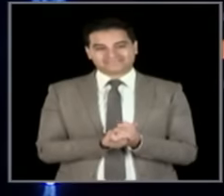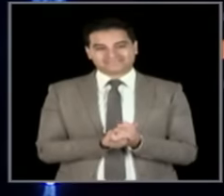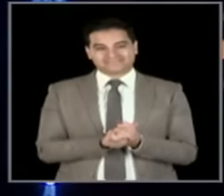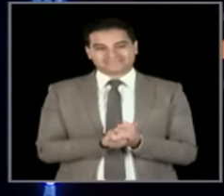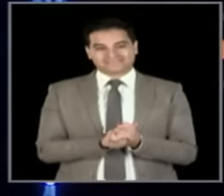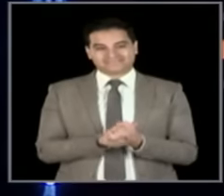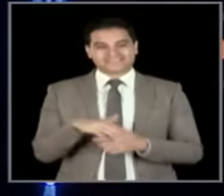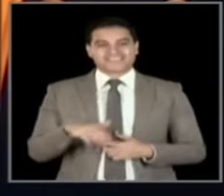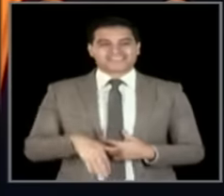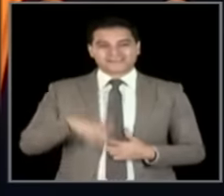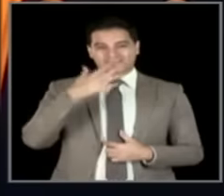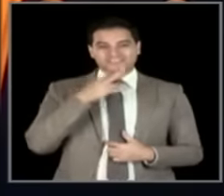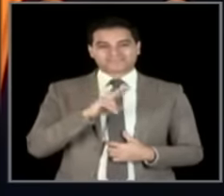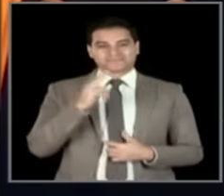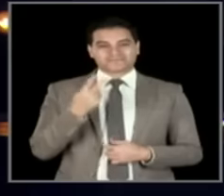كبرت